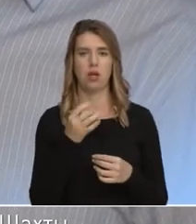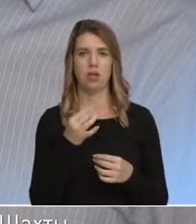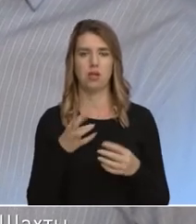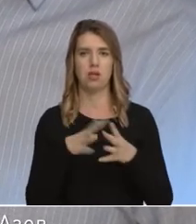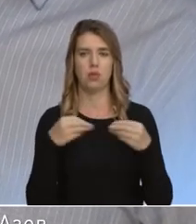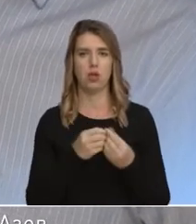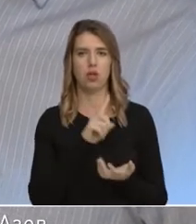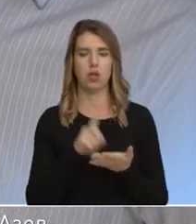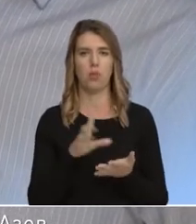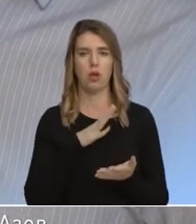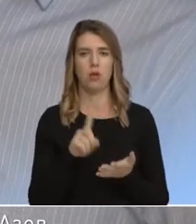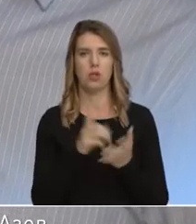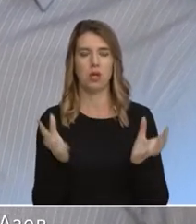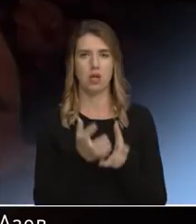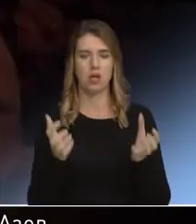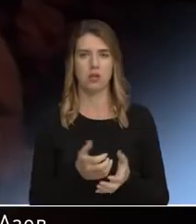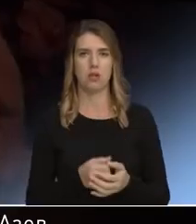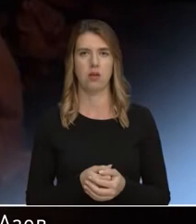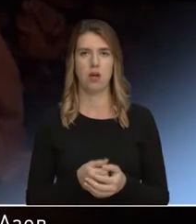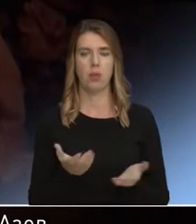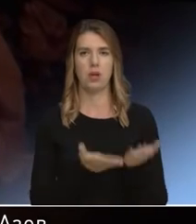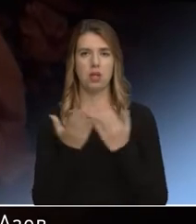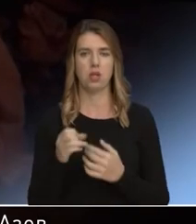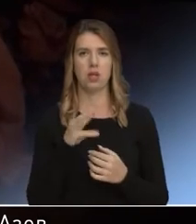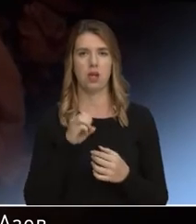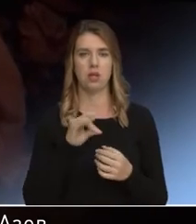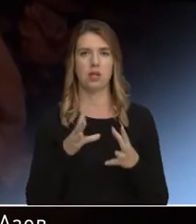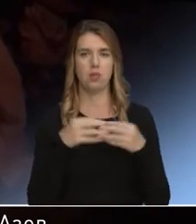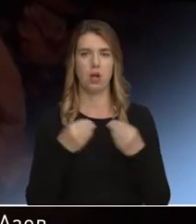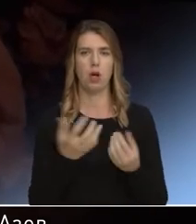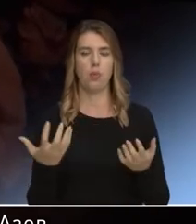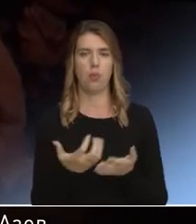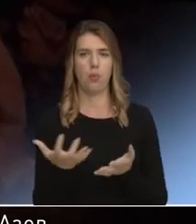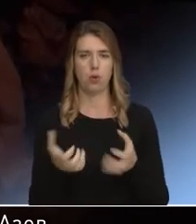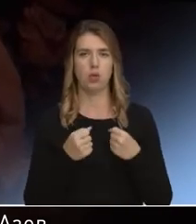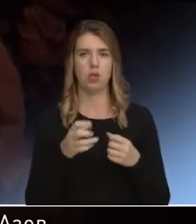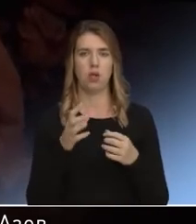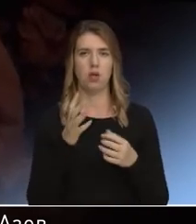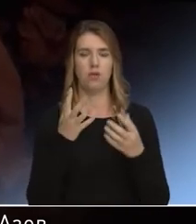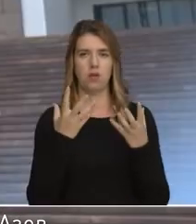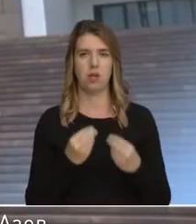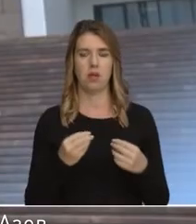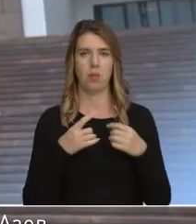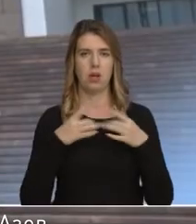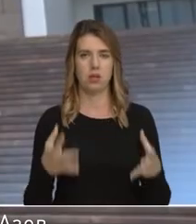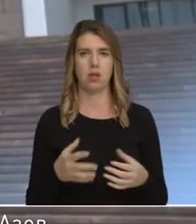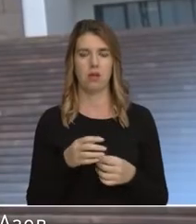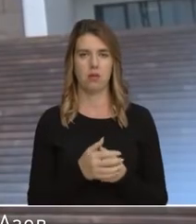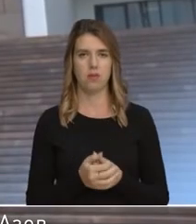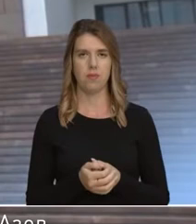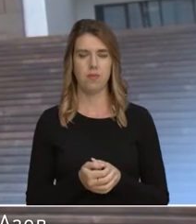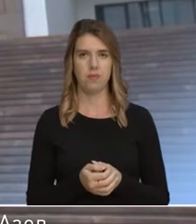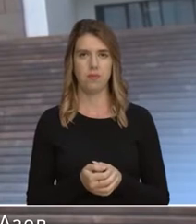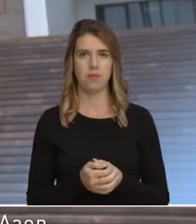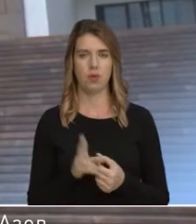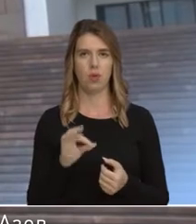традиции семьи должны обязательно сохраняться. Приглашение в театр семьи получили в преддверии Дня семьи, любви и верности. Инна Панфилова,